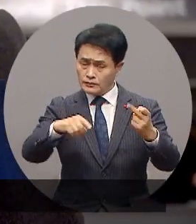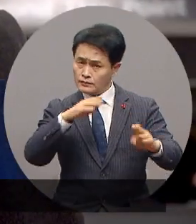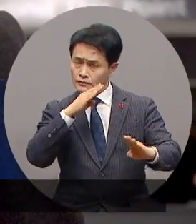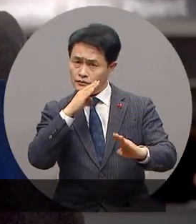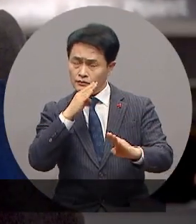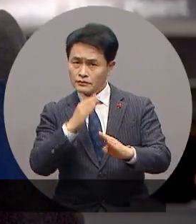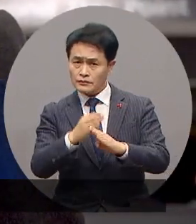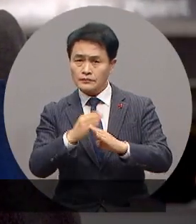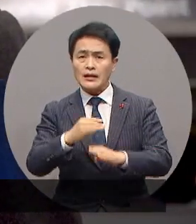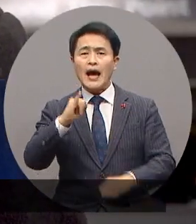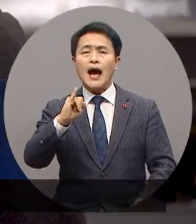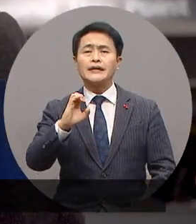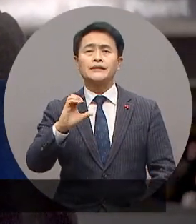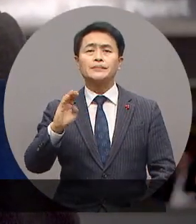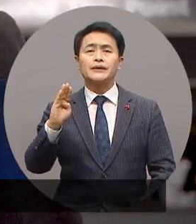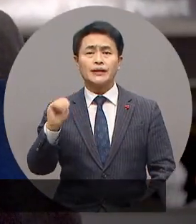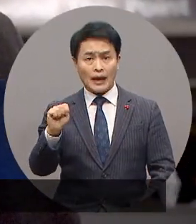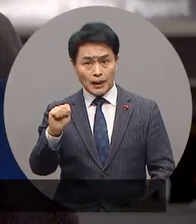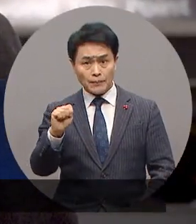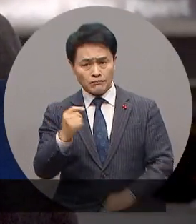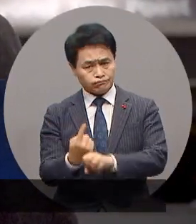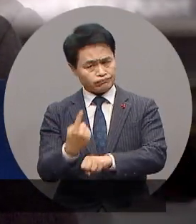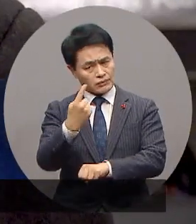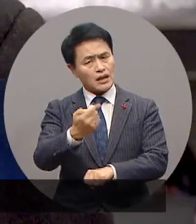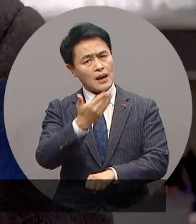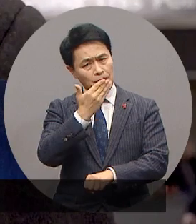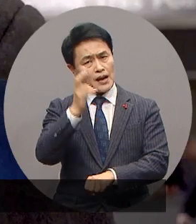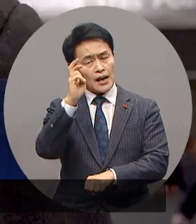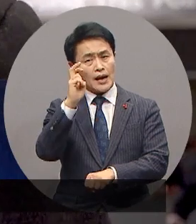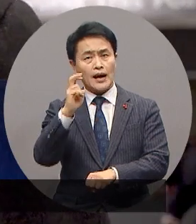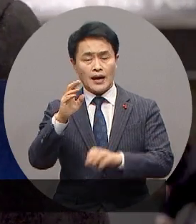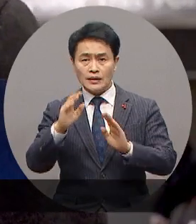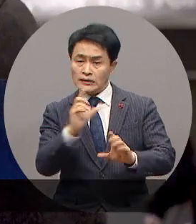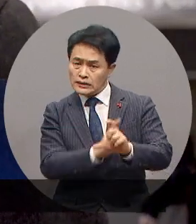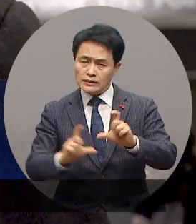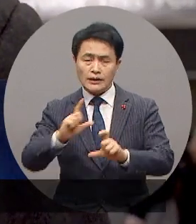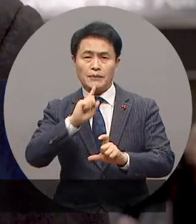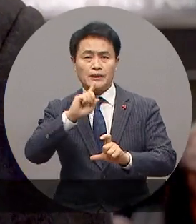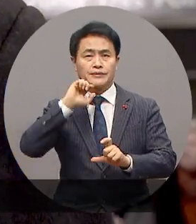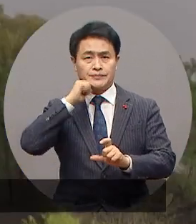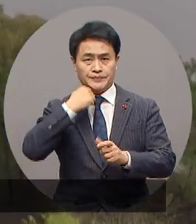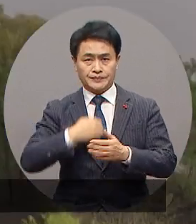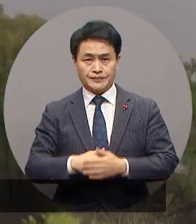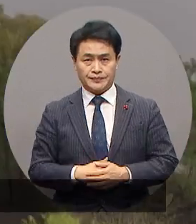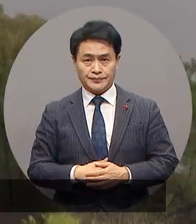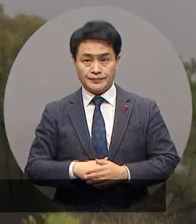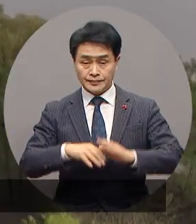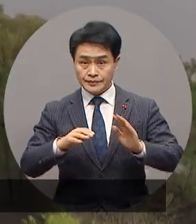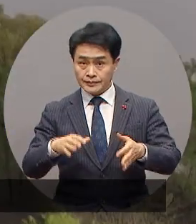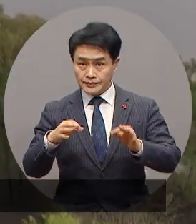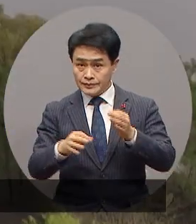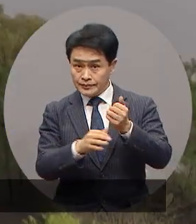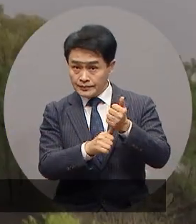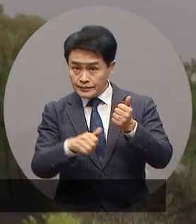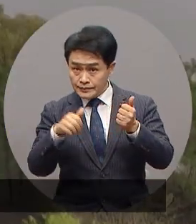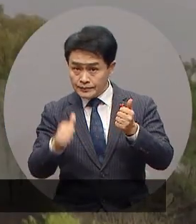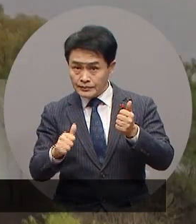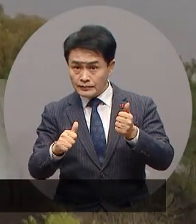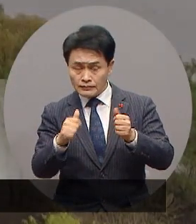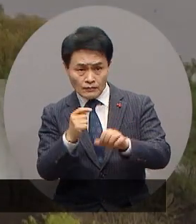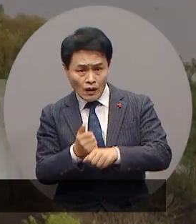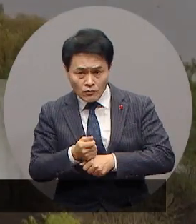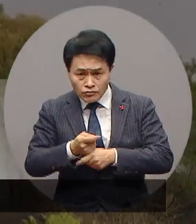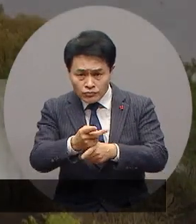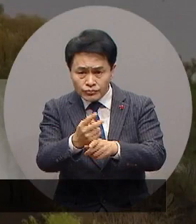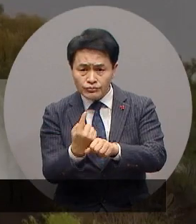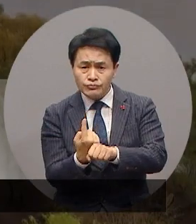북한에 ICBM 발사 가능성이 있다고 생각합니다. 그 이상은 말씀드릴 수 없습니다. 김 차장은 탄도미사일 거리가